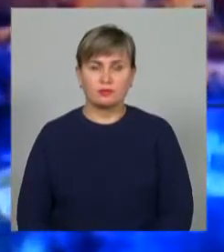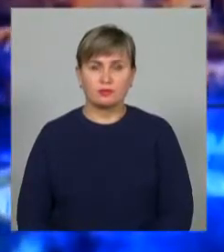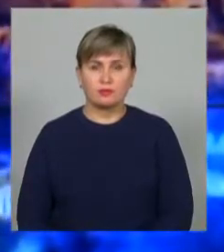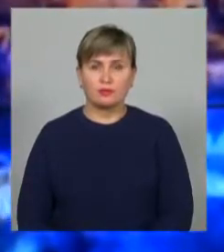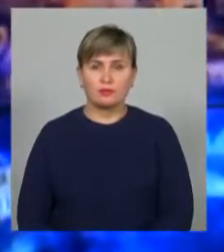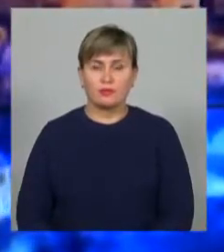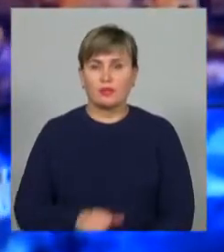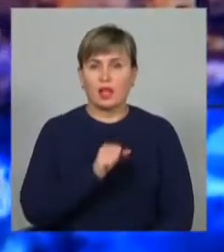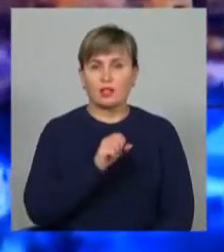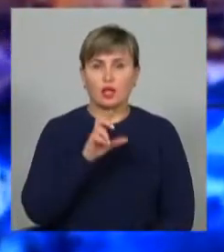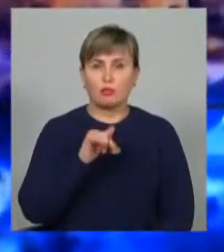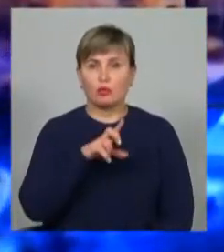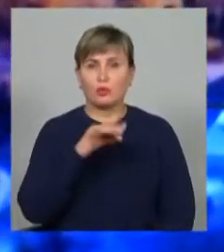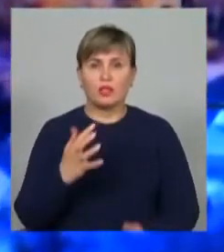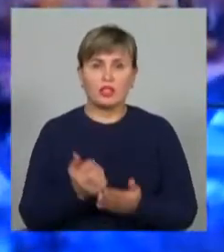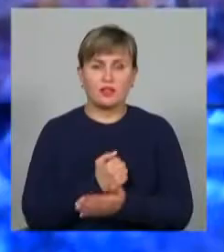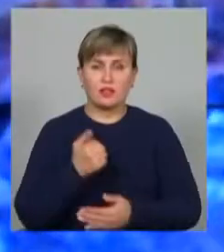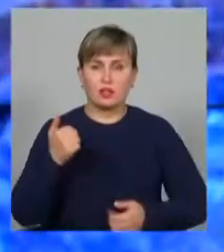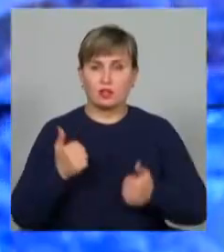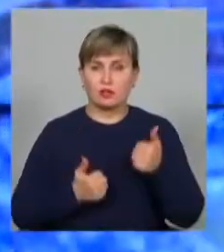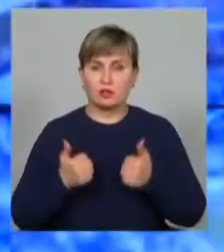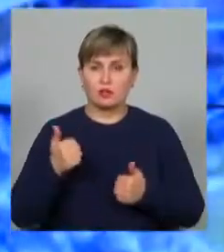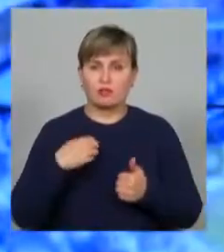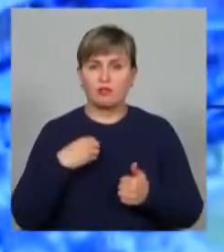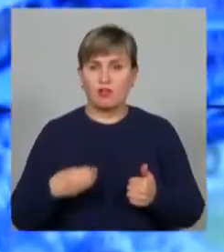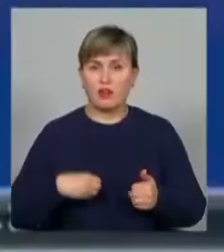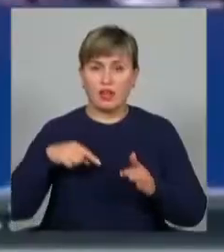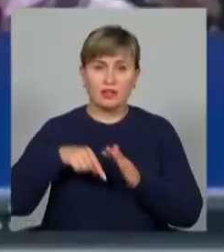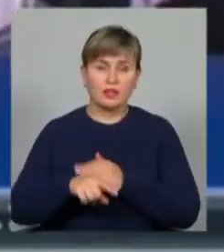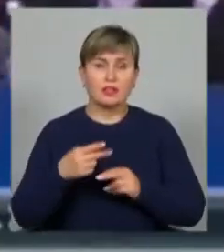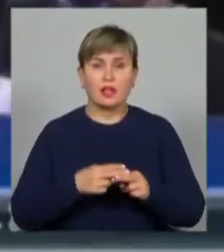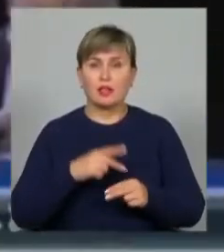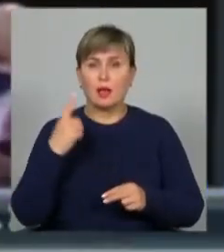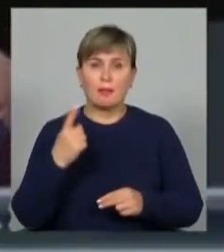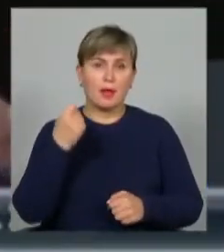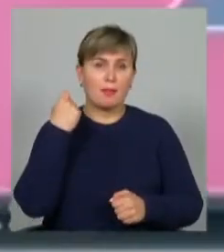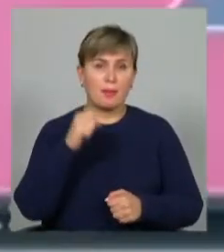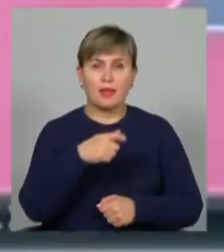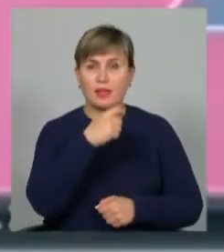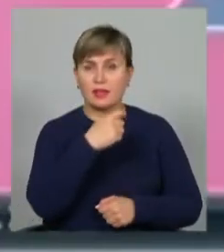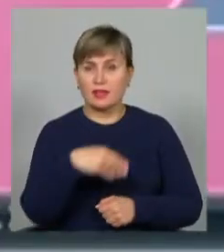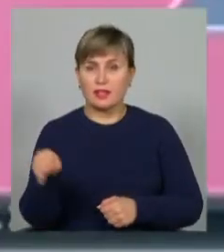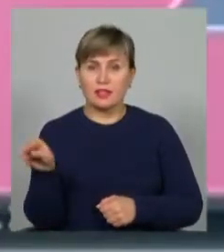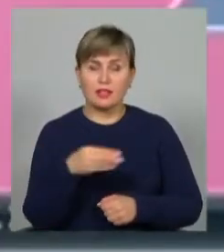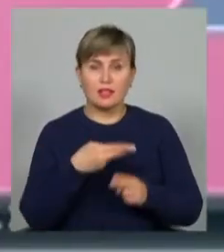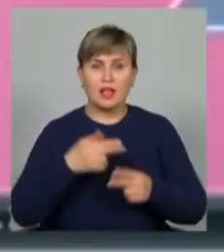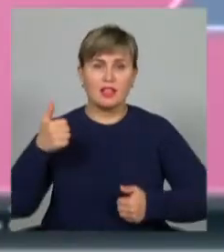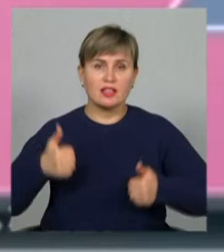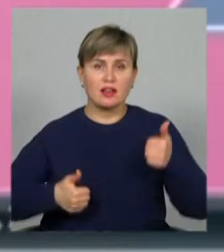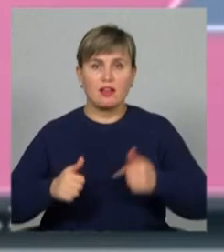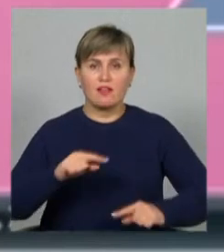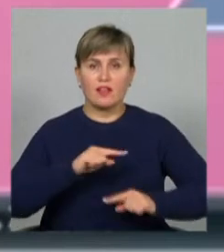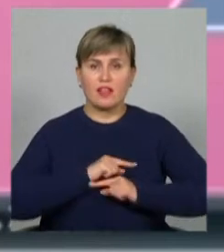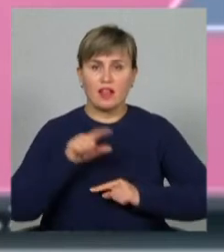Александр Бублик выиграл турнир ATP 250 во французском Монпелье. Это первая победа теннисиста на этих соревнованиях. В финале